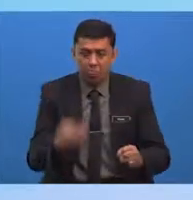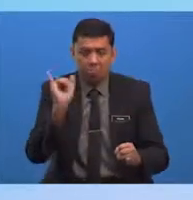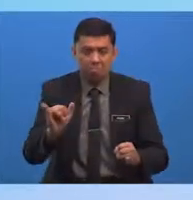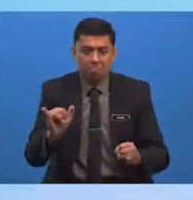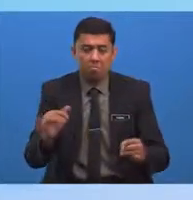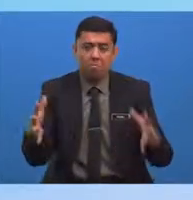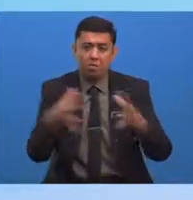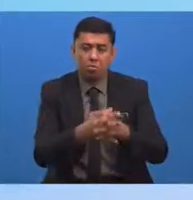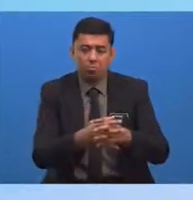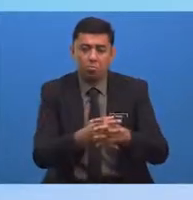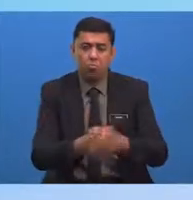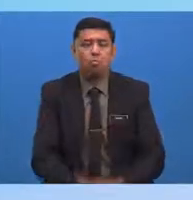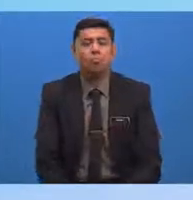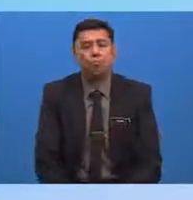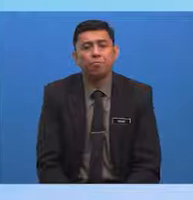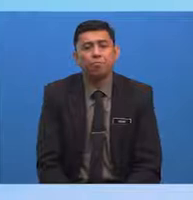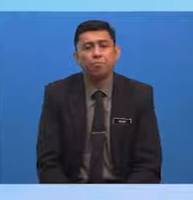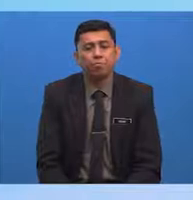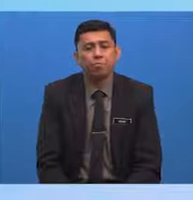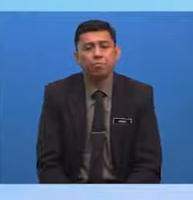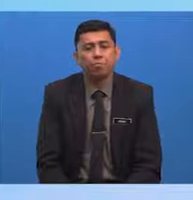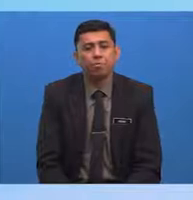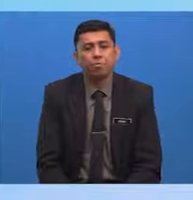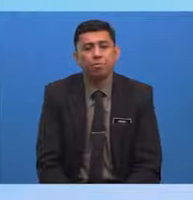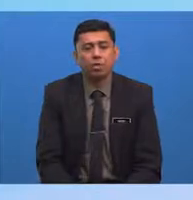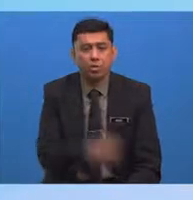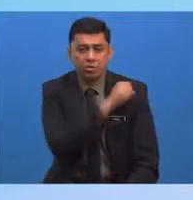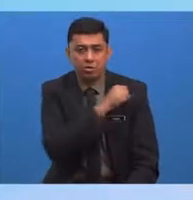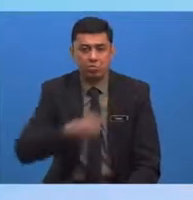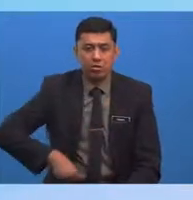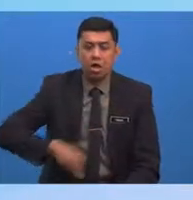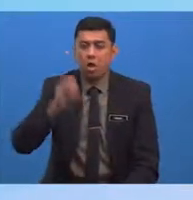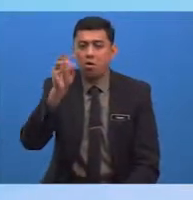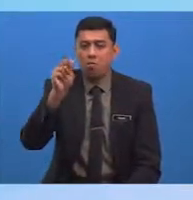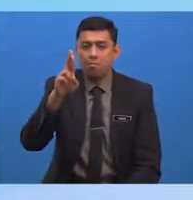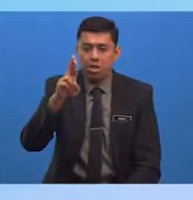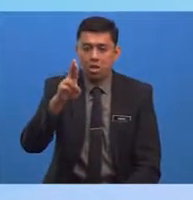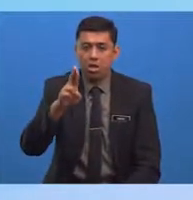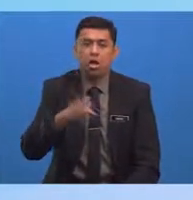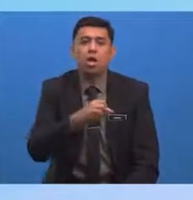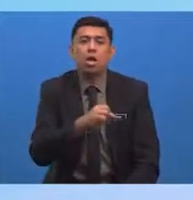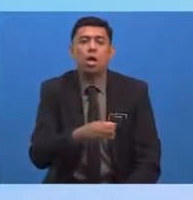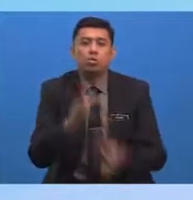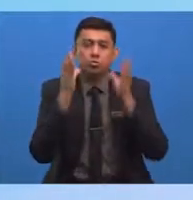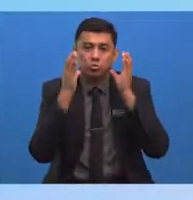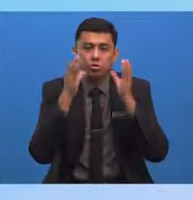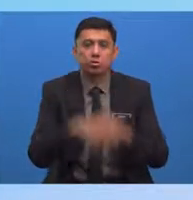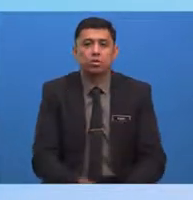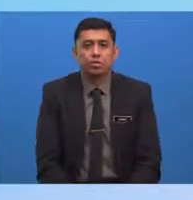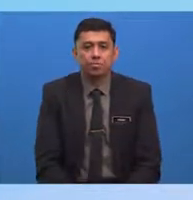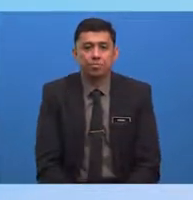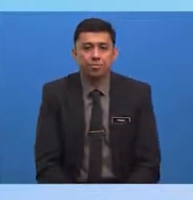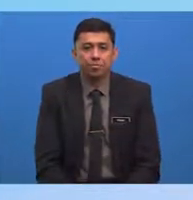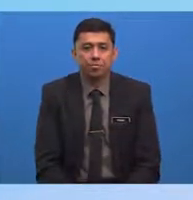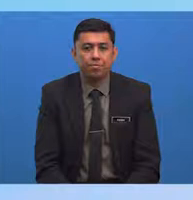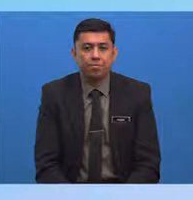dan pemerintahan di Sarawak ketika itu termasuklah Sultan Omar Ali Saifuddin, Sultan Brunei, Pangeran Raja Muda